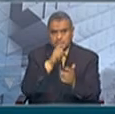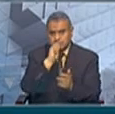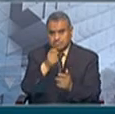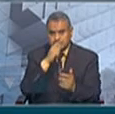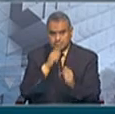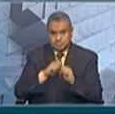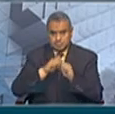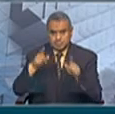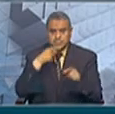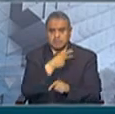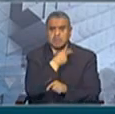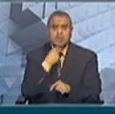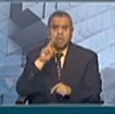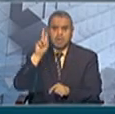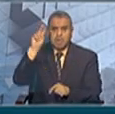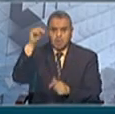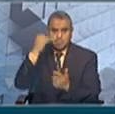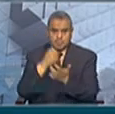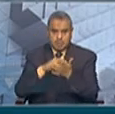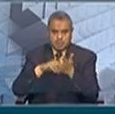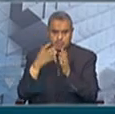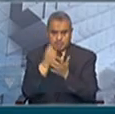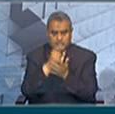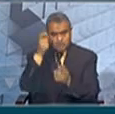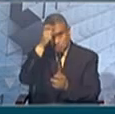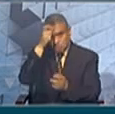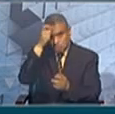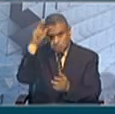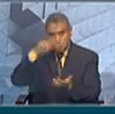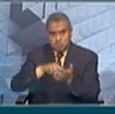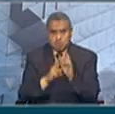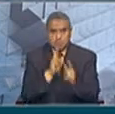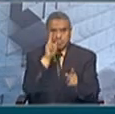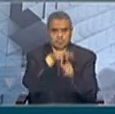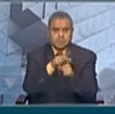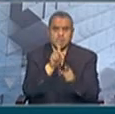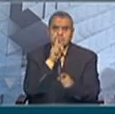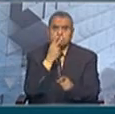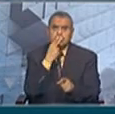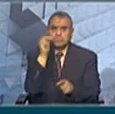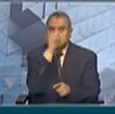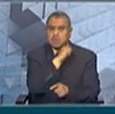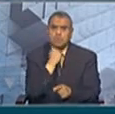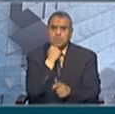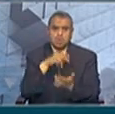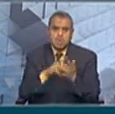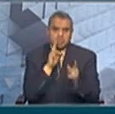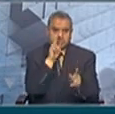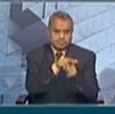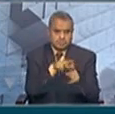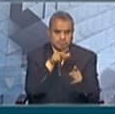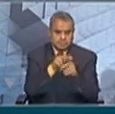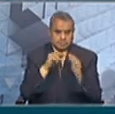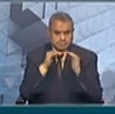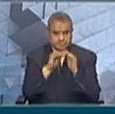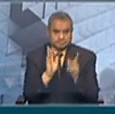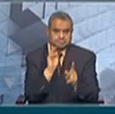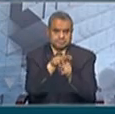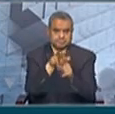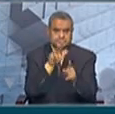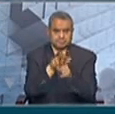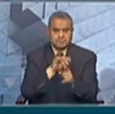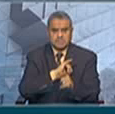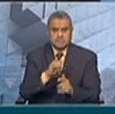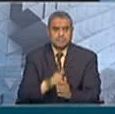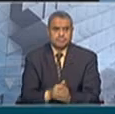العامة للأمم المتحدة إن السياسات التركية بمنطقة الشرق المتوسط تهدد الأمن والاستقرار الدوليين.